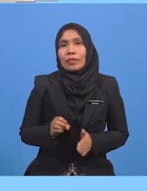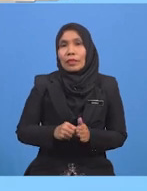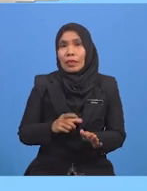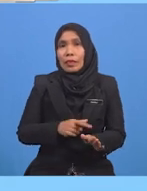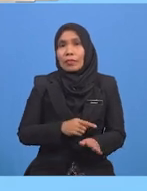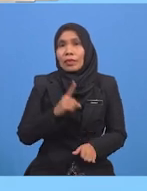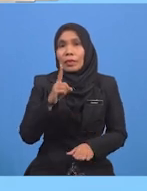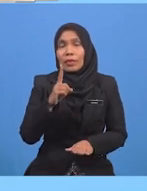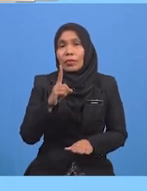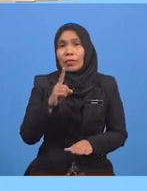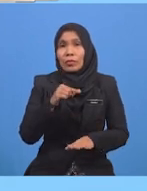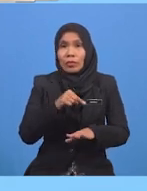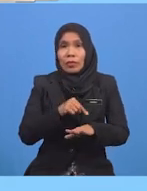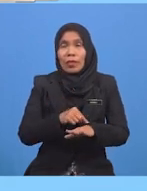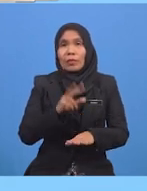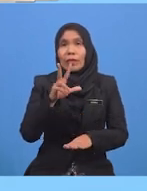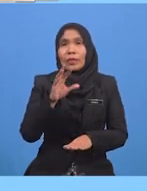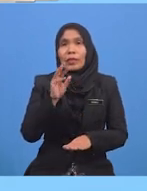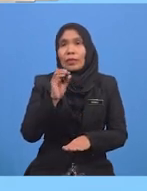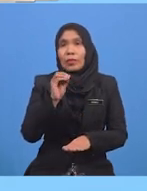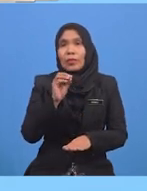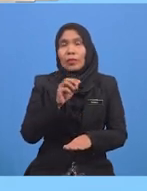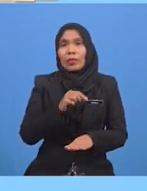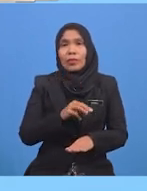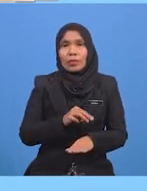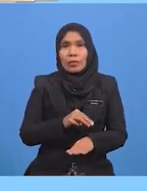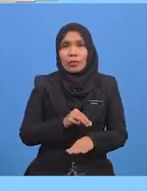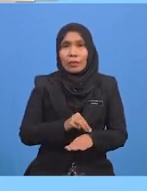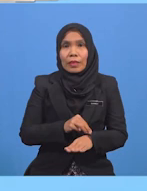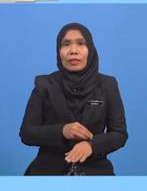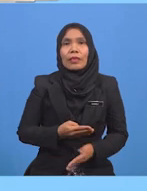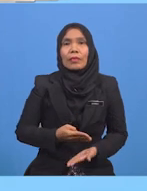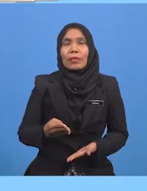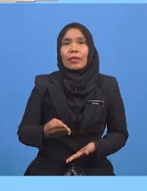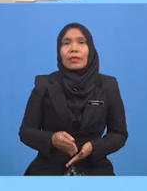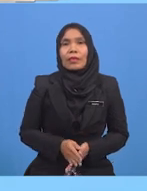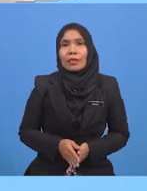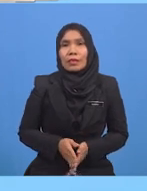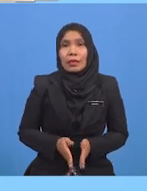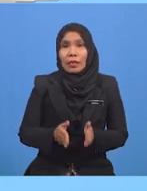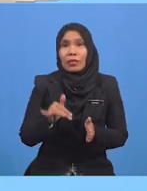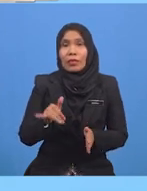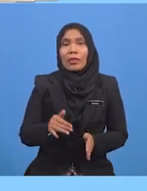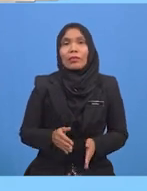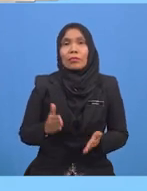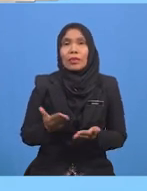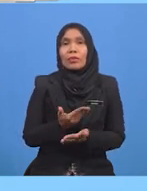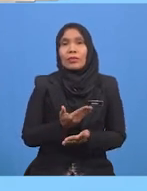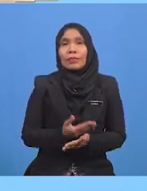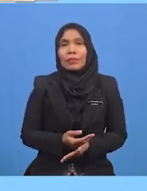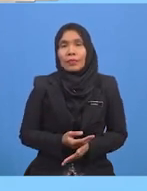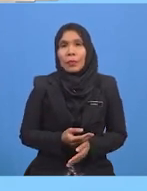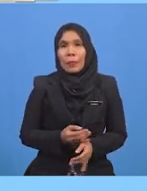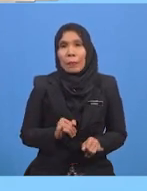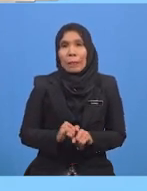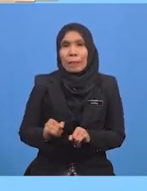Jika dia mengekalkan kelajuan 7.6 km per jam,